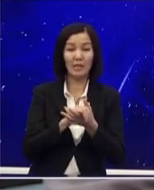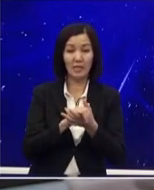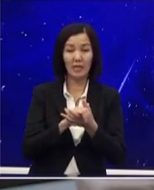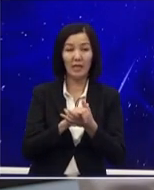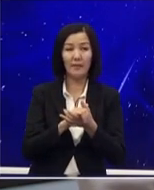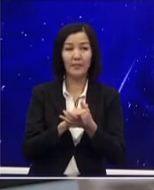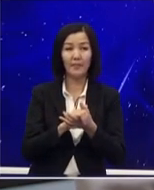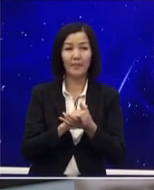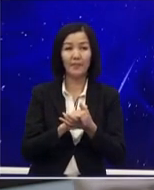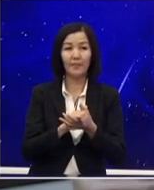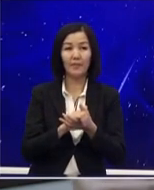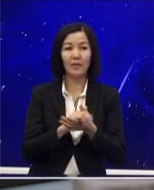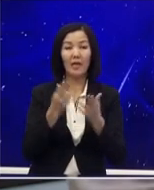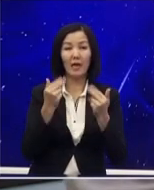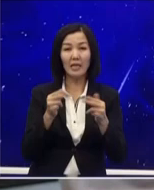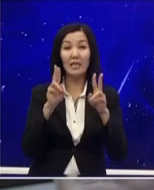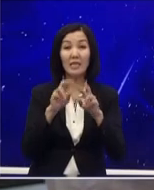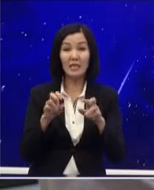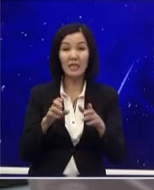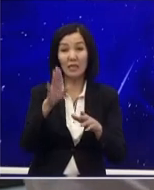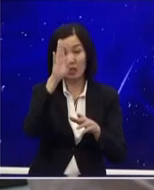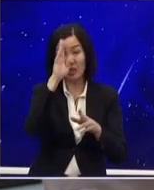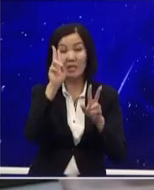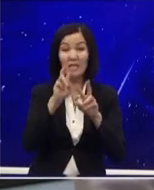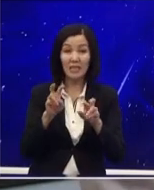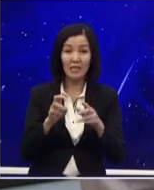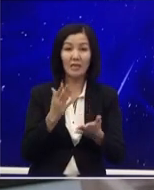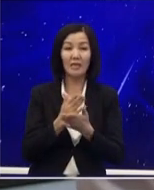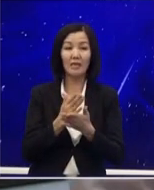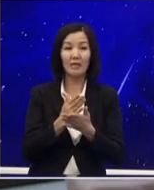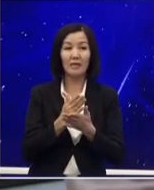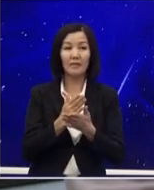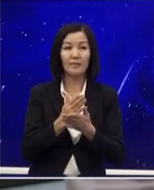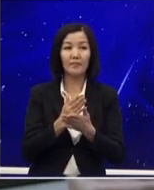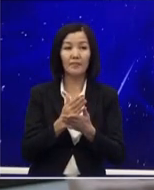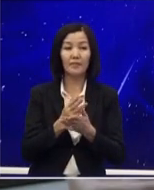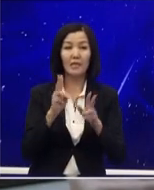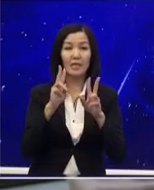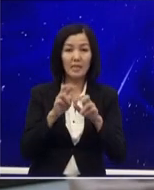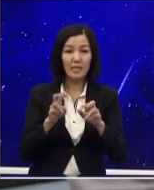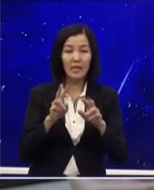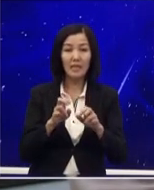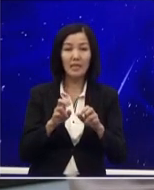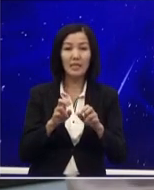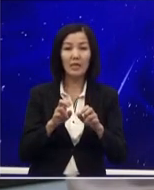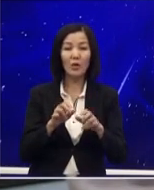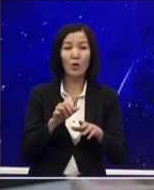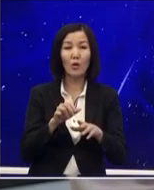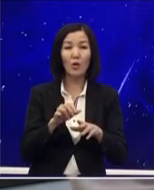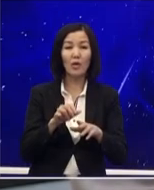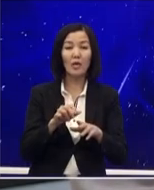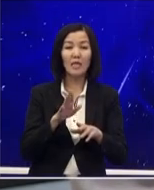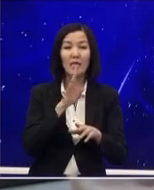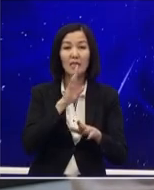осындай жасқа келгеннен кейін ол әрине ізденісте болады, ол іздейді. Осындай зенс кезінде қыздың басынан өткен